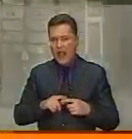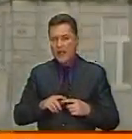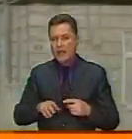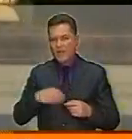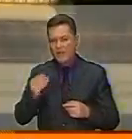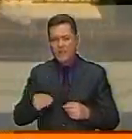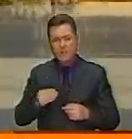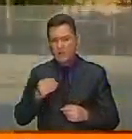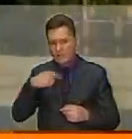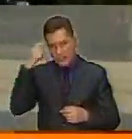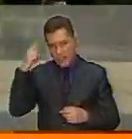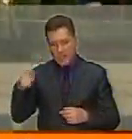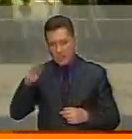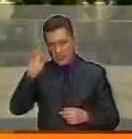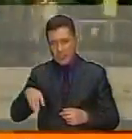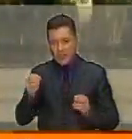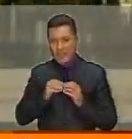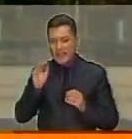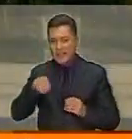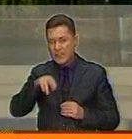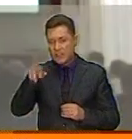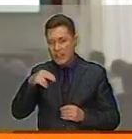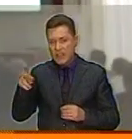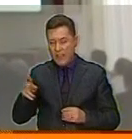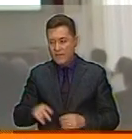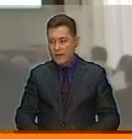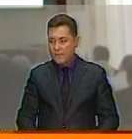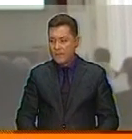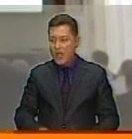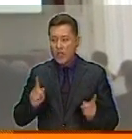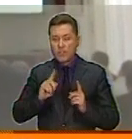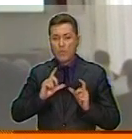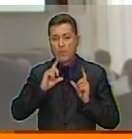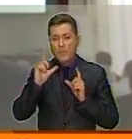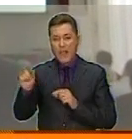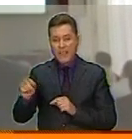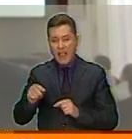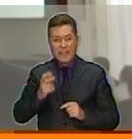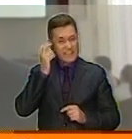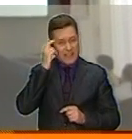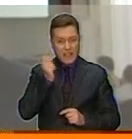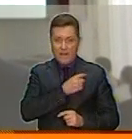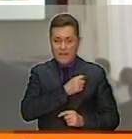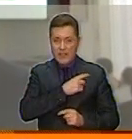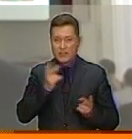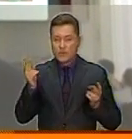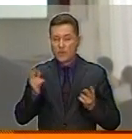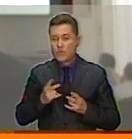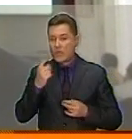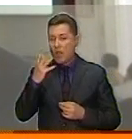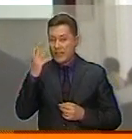штрафи десятки тисяч євро тим хто хоче щадити быы поехать с Киева в Одессу можно поехать